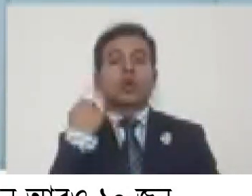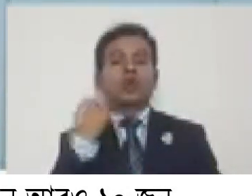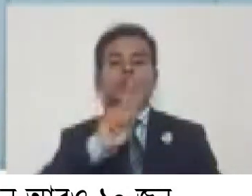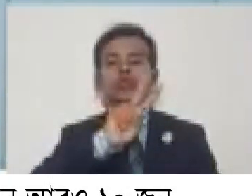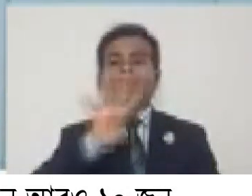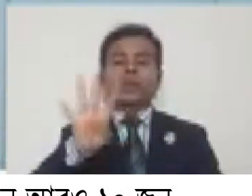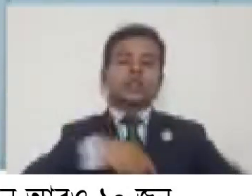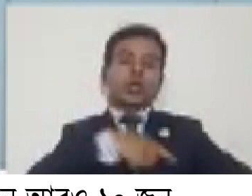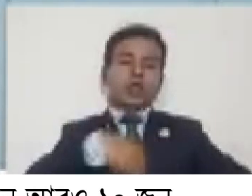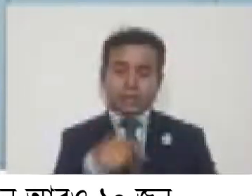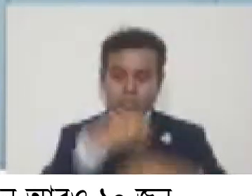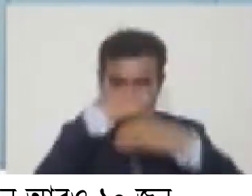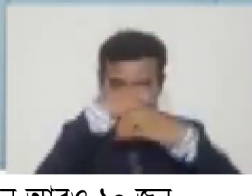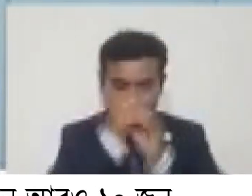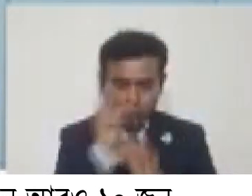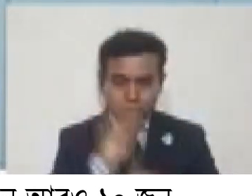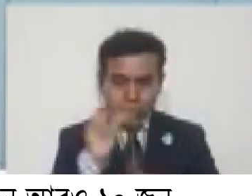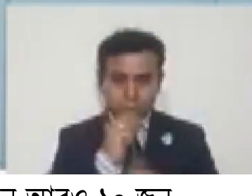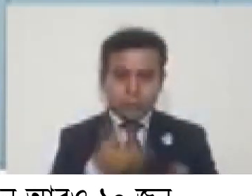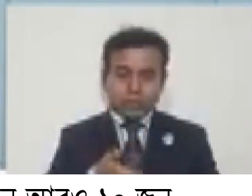নমুনা সংগ্রহ করেছি